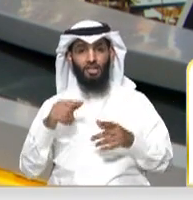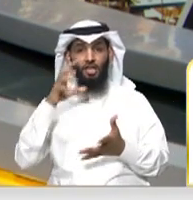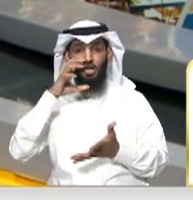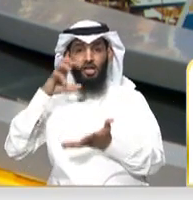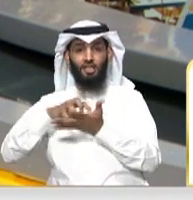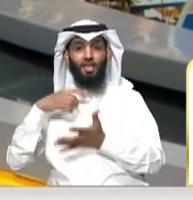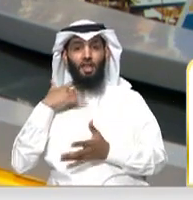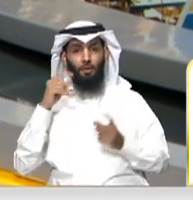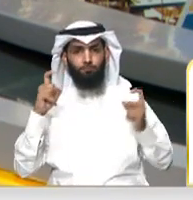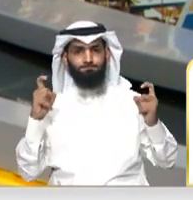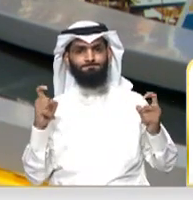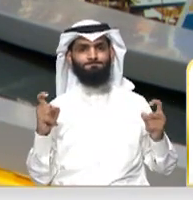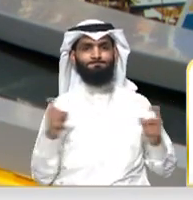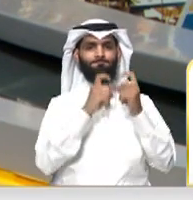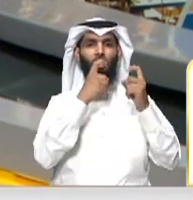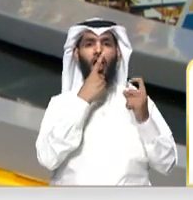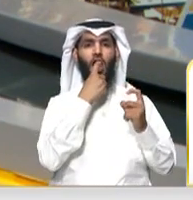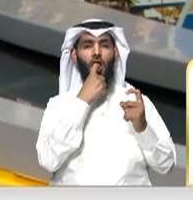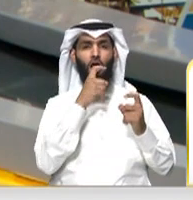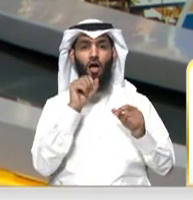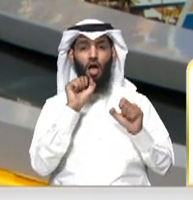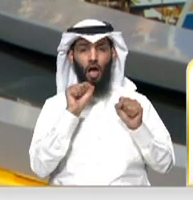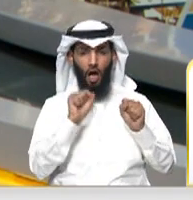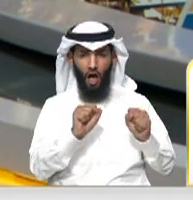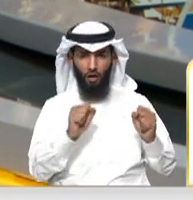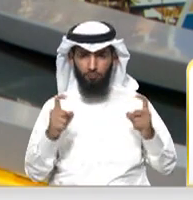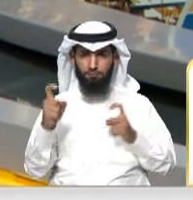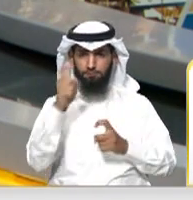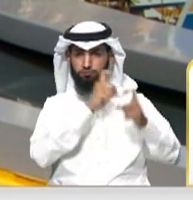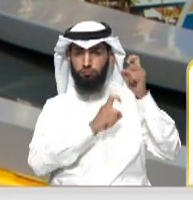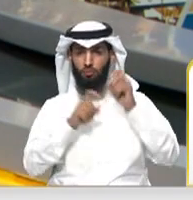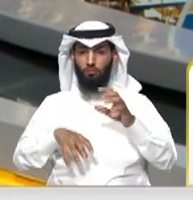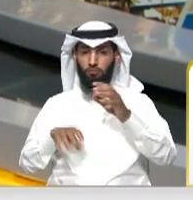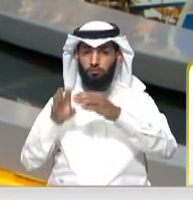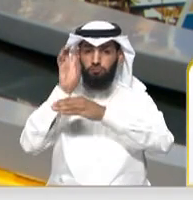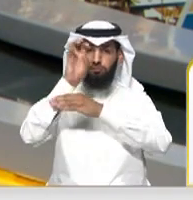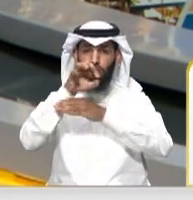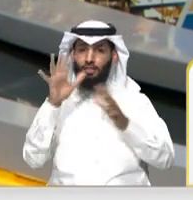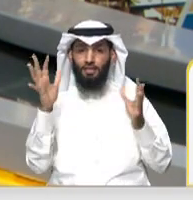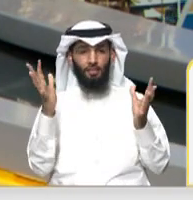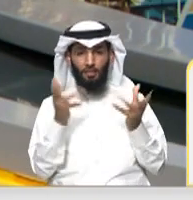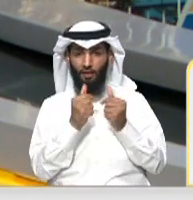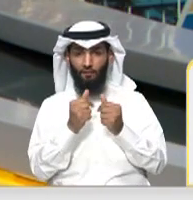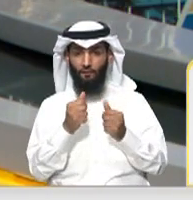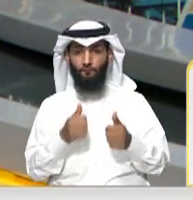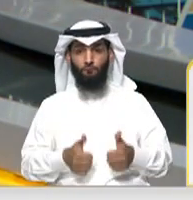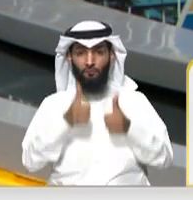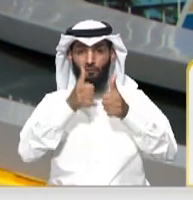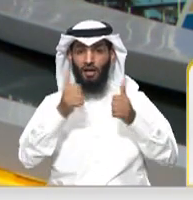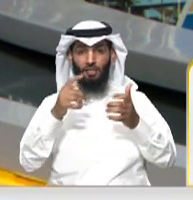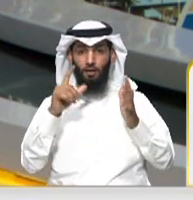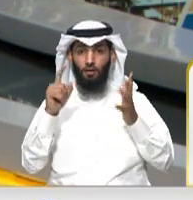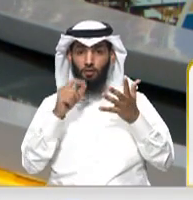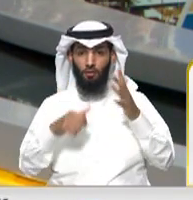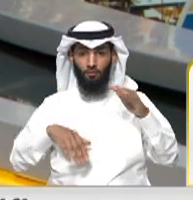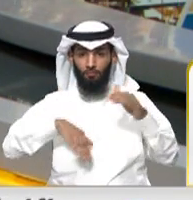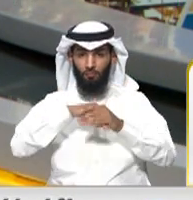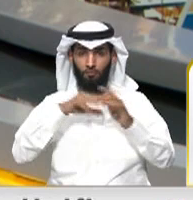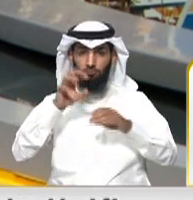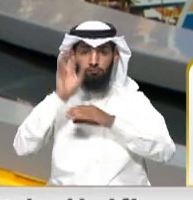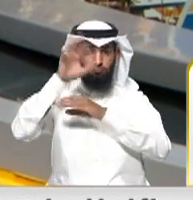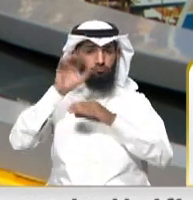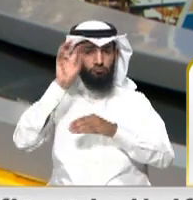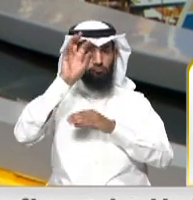من منافسات الدور النهائي لدوري كرة السلة، والذي يلعب بنظام البلاي أوف من 5 مباريات محتملة. فبعد